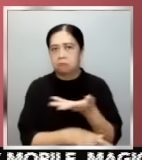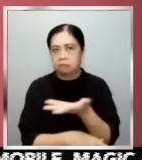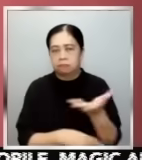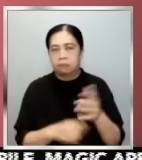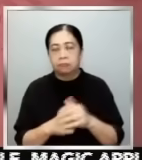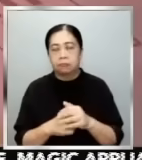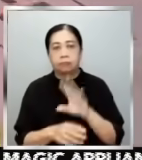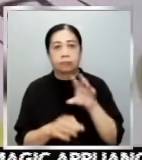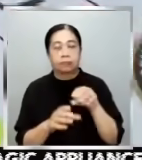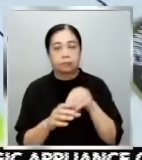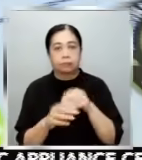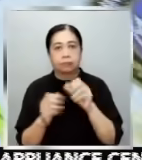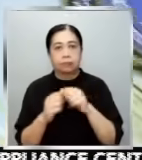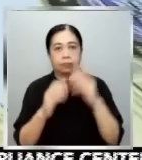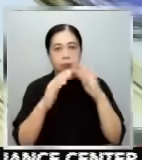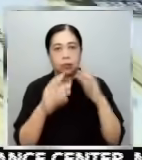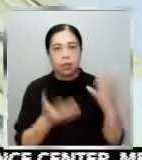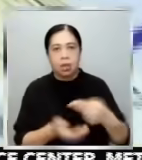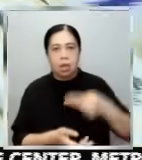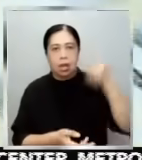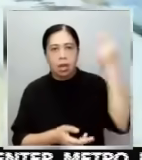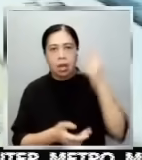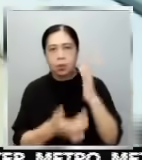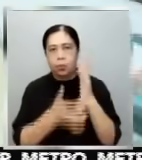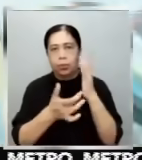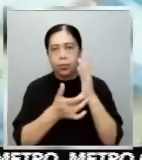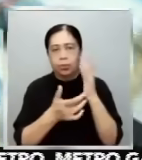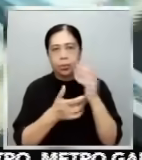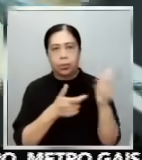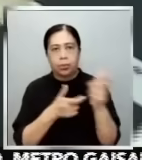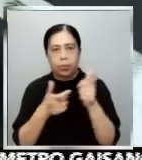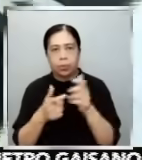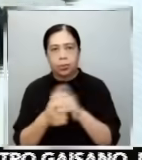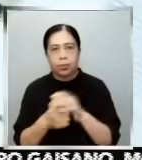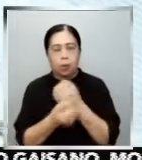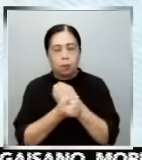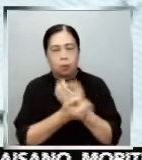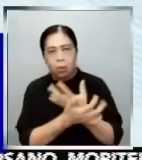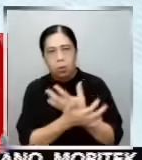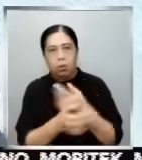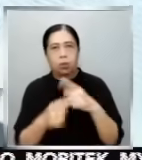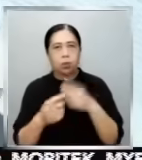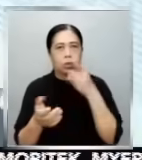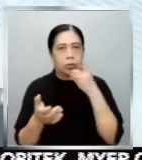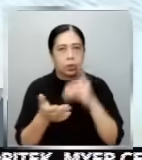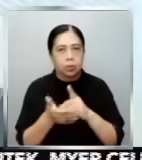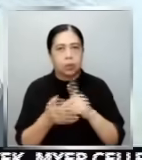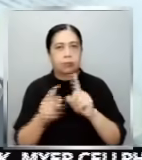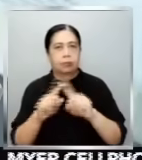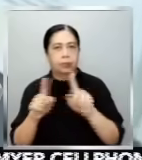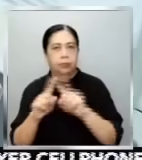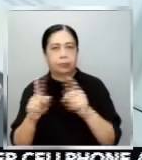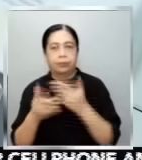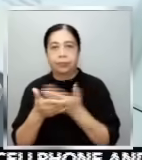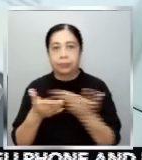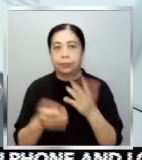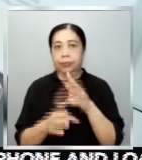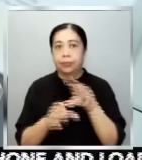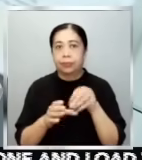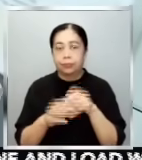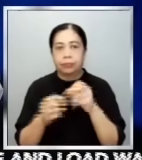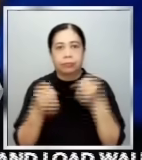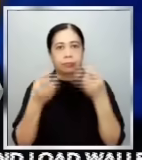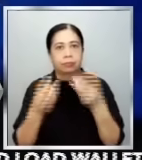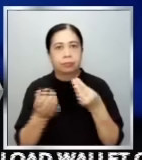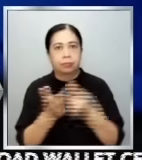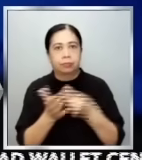tinutuluyan nila ang mga matataas na kalibre ng baril sabong mga dokumento at iba pang gamit kabilang ang libo-libong pisong